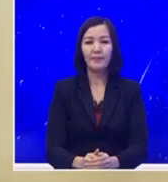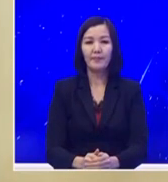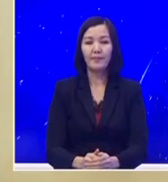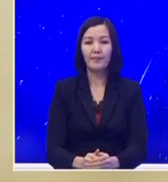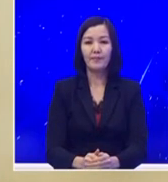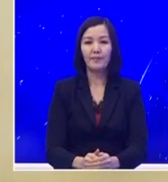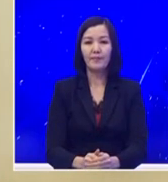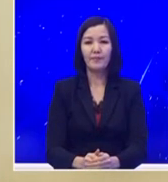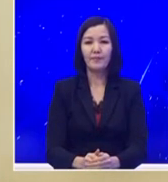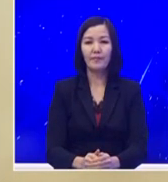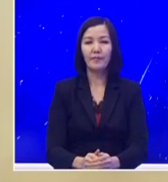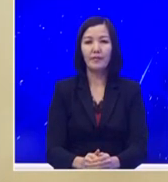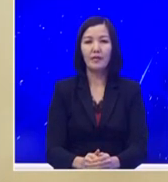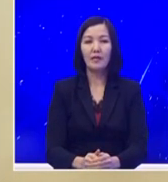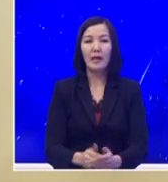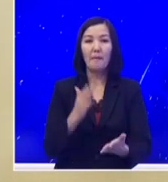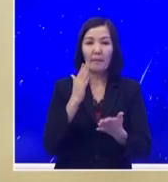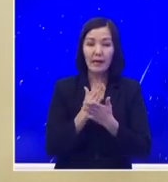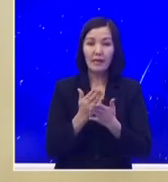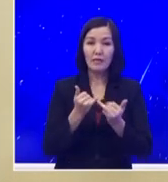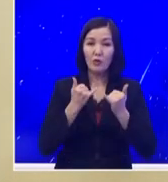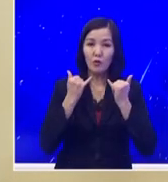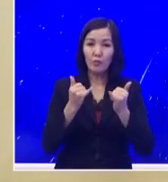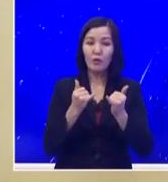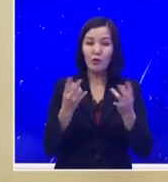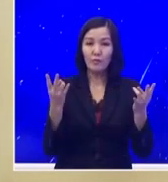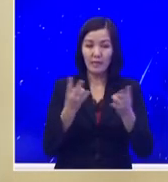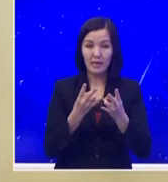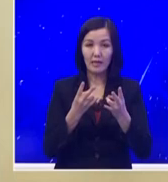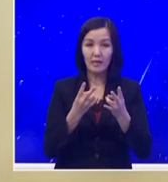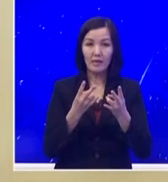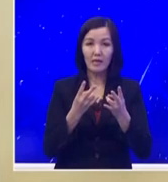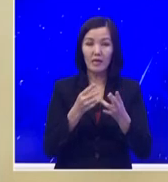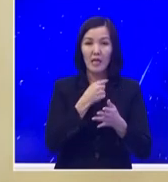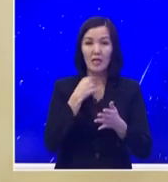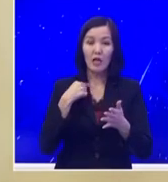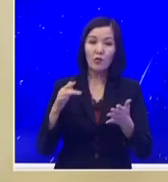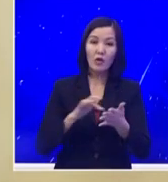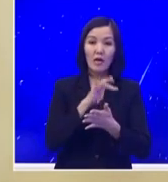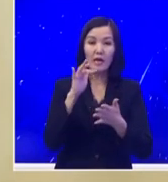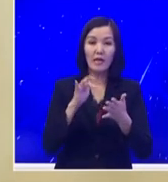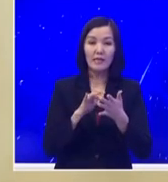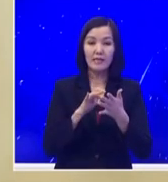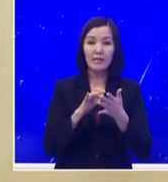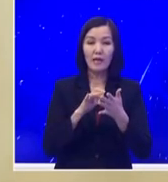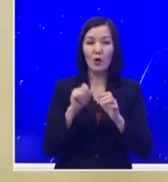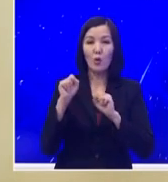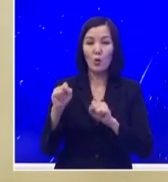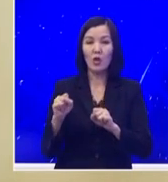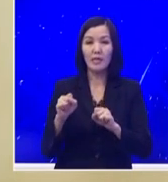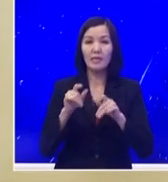ардагерлерді ардақтайық, қастерлей, құрметтейік деген акцияның аясында Талдықорған қаласы қорғаныс істер